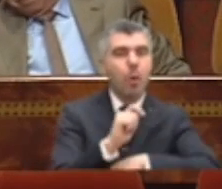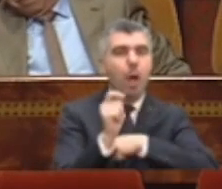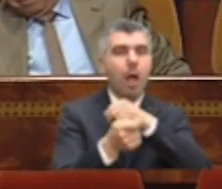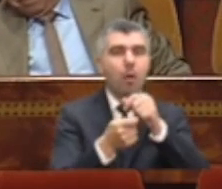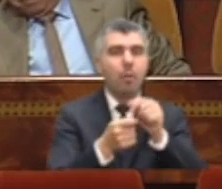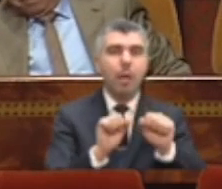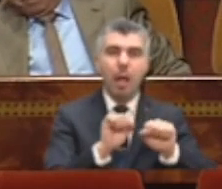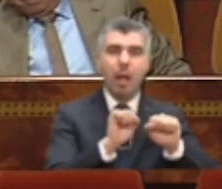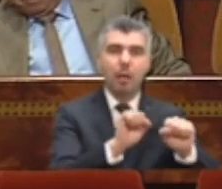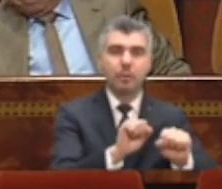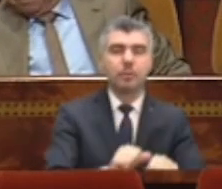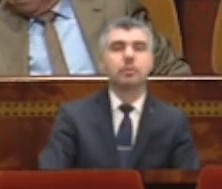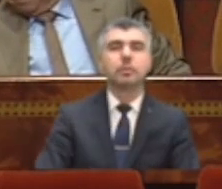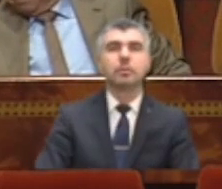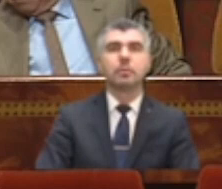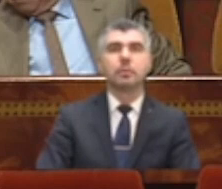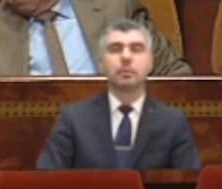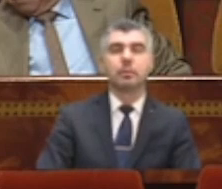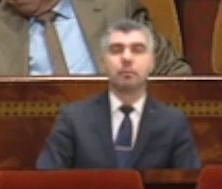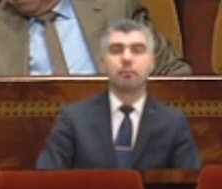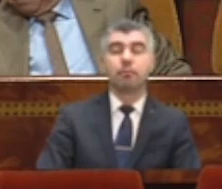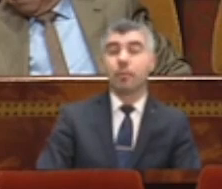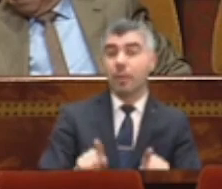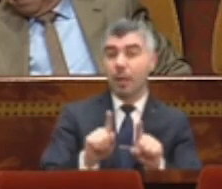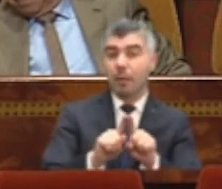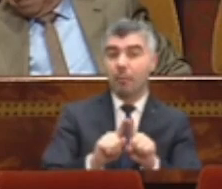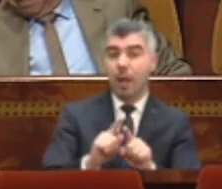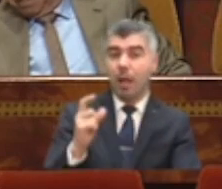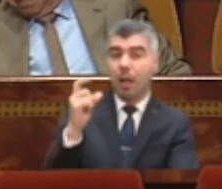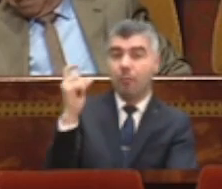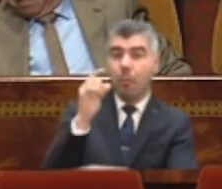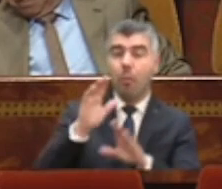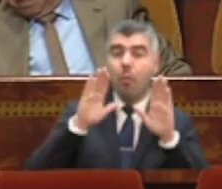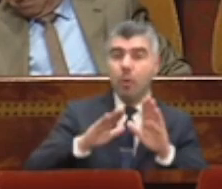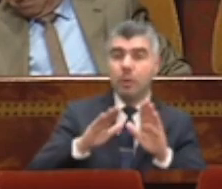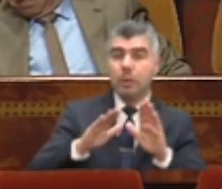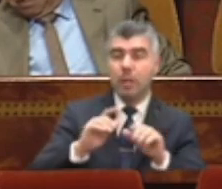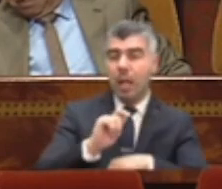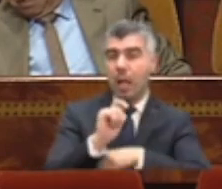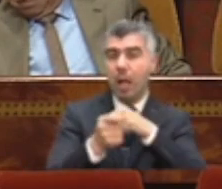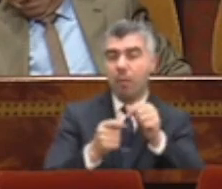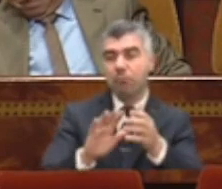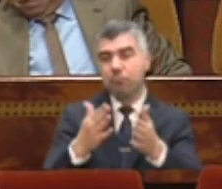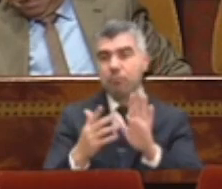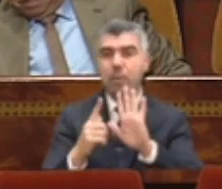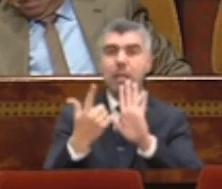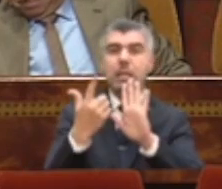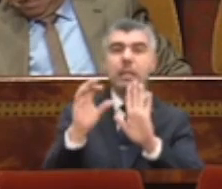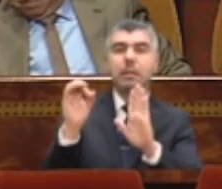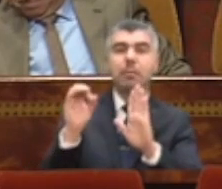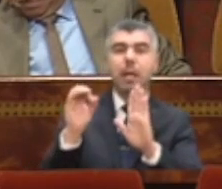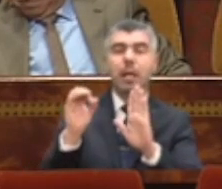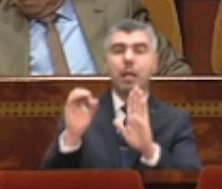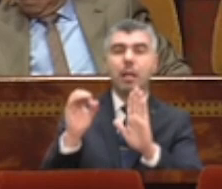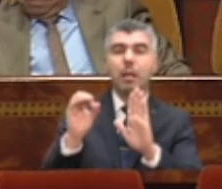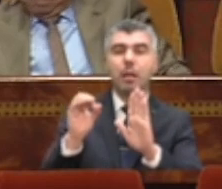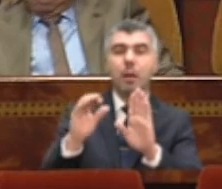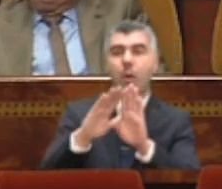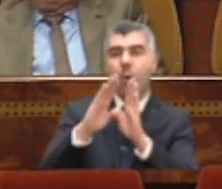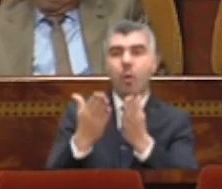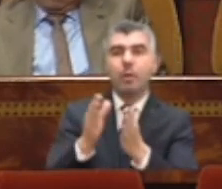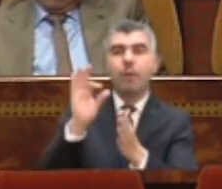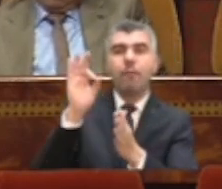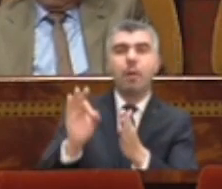خاصة. إن مساجد بالعالم القروي تمثل ما يناهي 70% من إجمالي مساجد